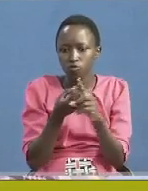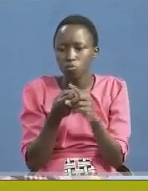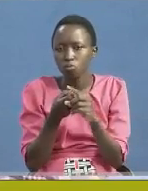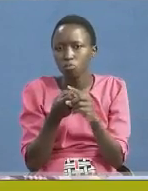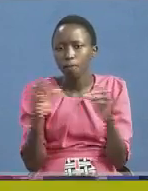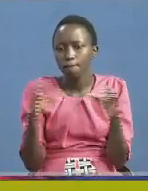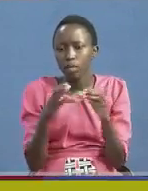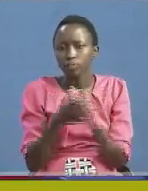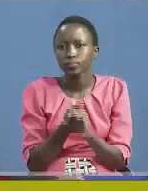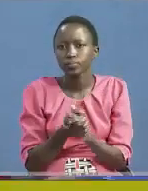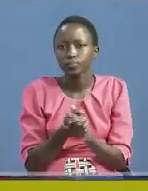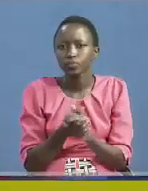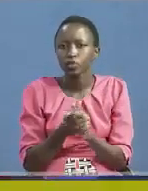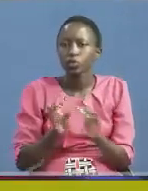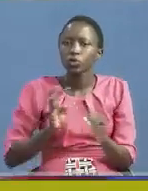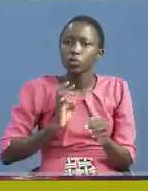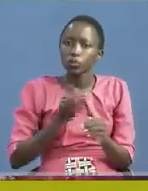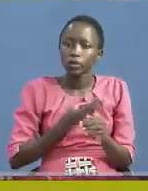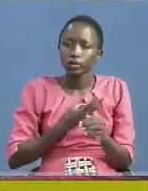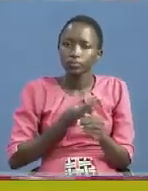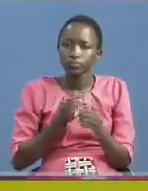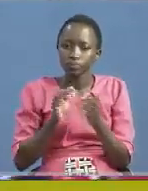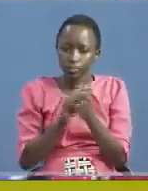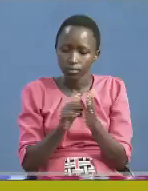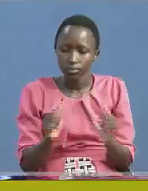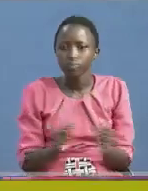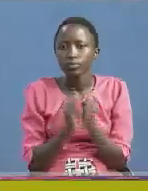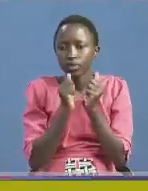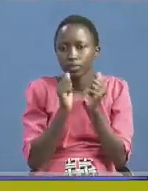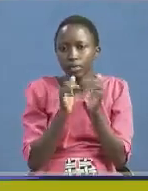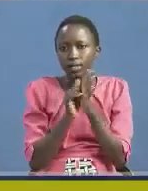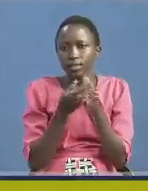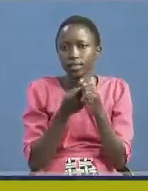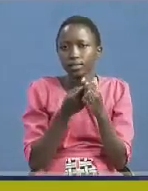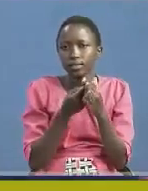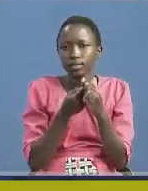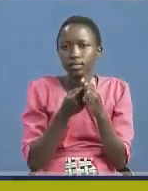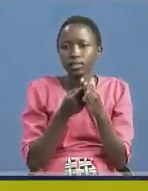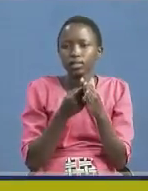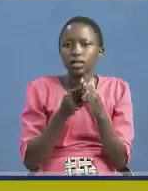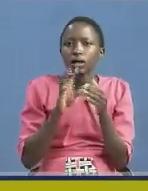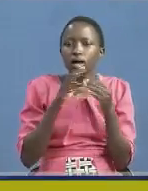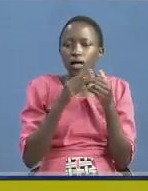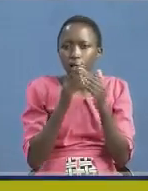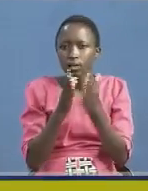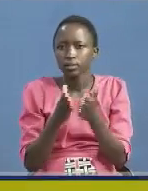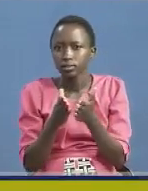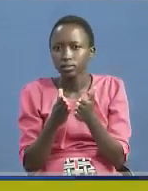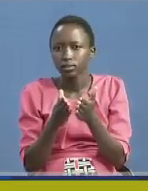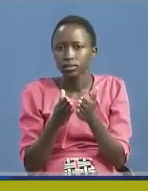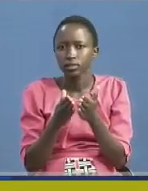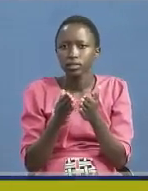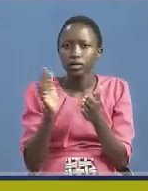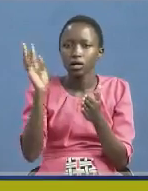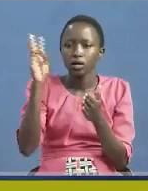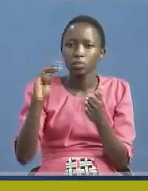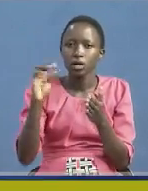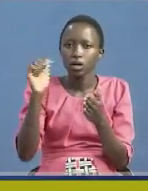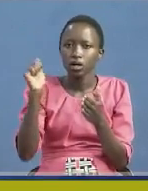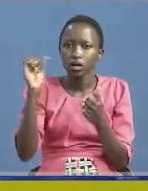hicho. Tumishi wa Mungu tunakuheshimu. Haya kijiri, aliyekuwa kiongozi wa Mungiki na kiongozi wa chama cha Amani sasa Maina